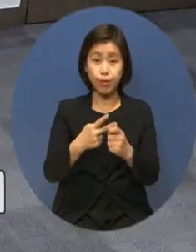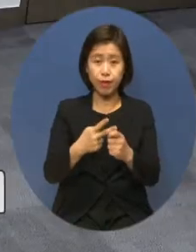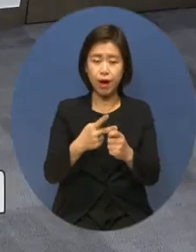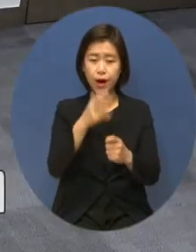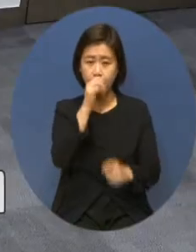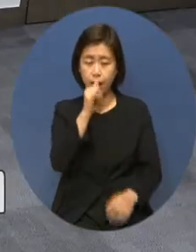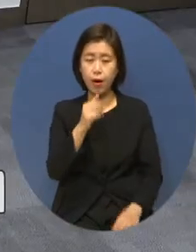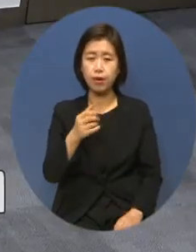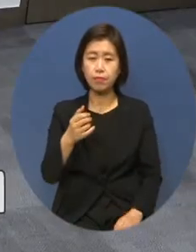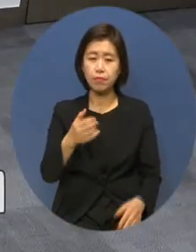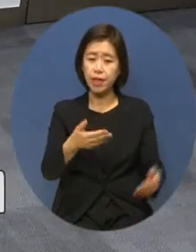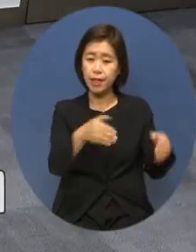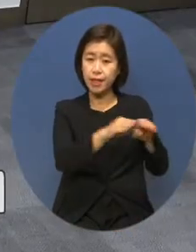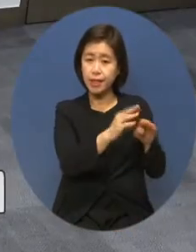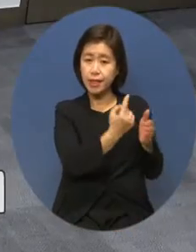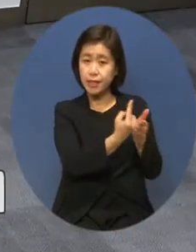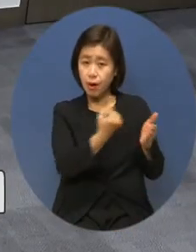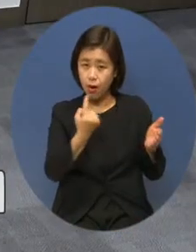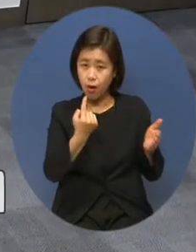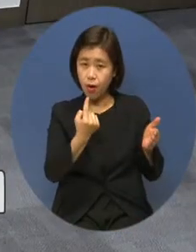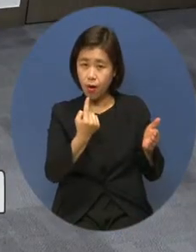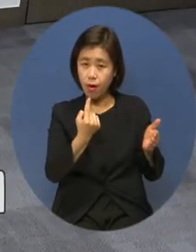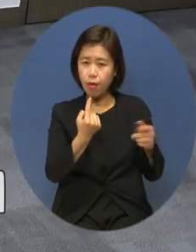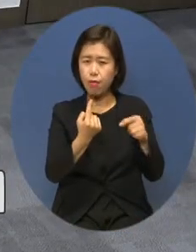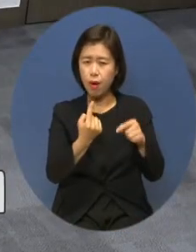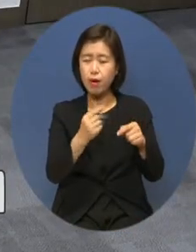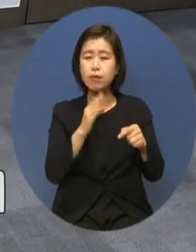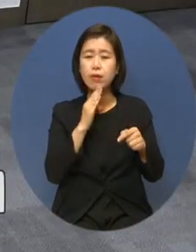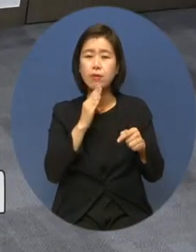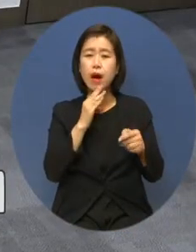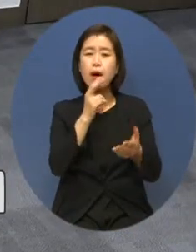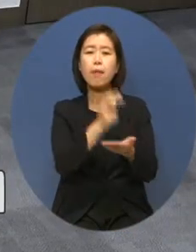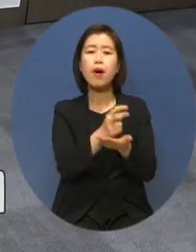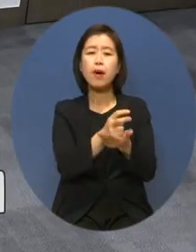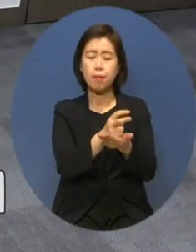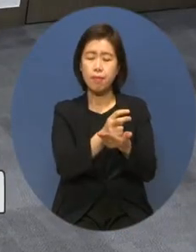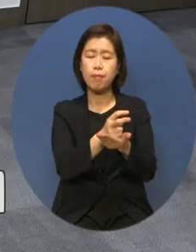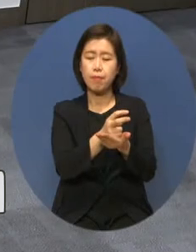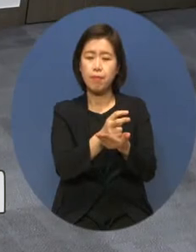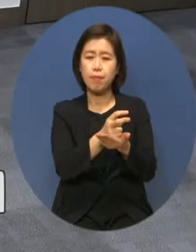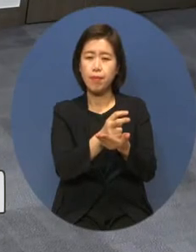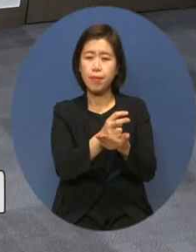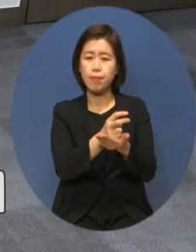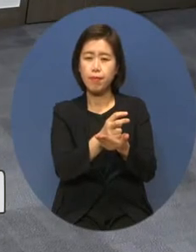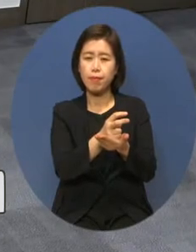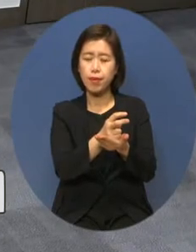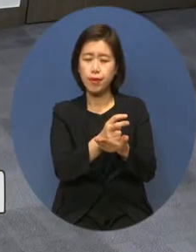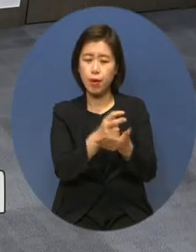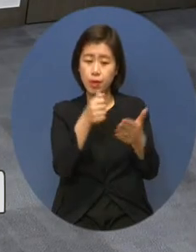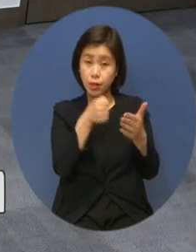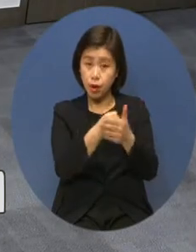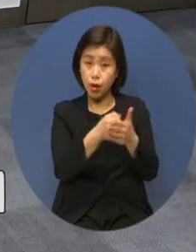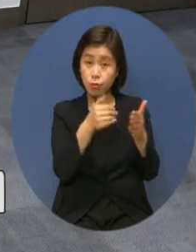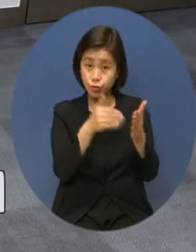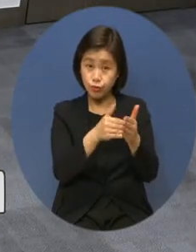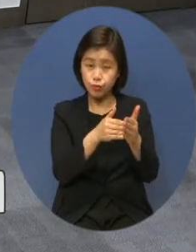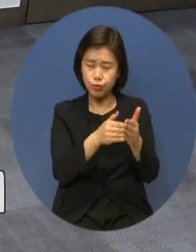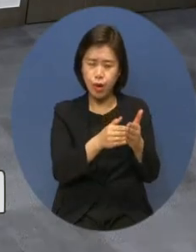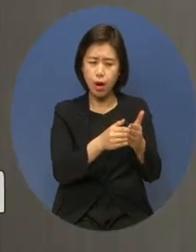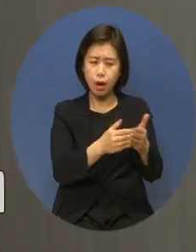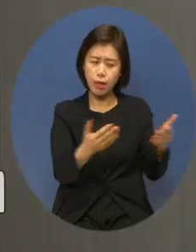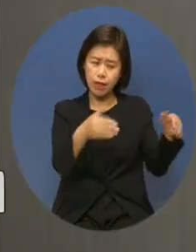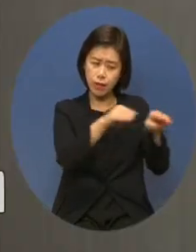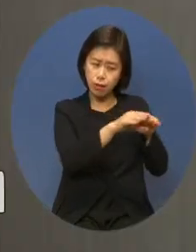그러니까 탈시설이라고 하는 것을 정말 법적으로 이 개념을 규정을 하고, 인권 침해가 일어난 그런 시설들에